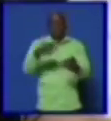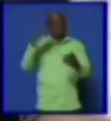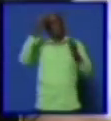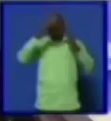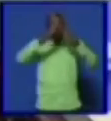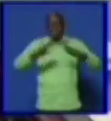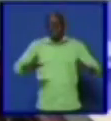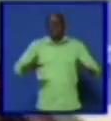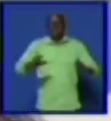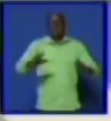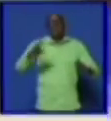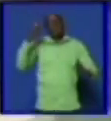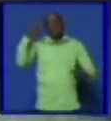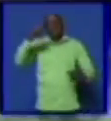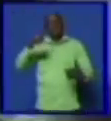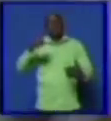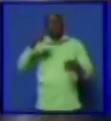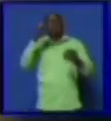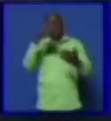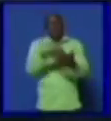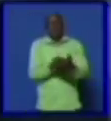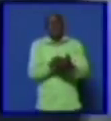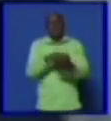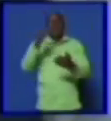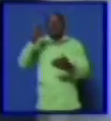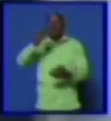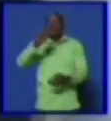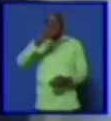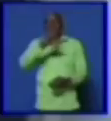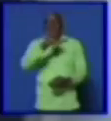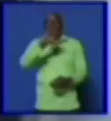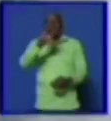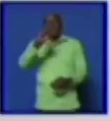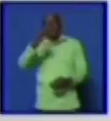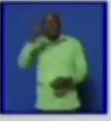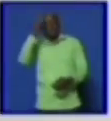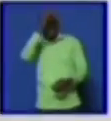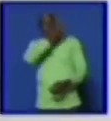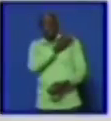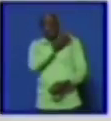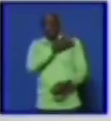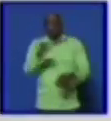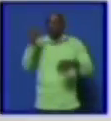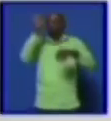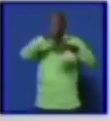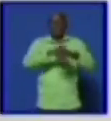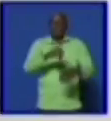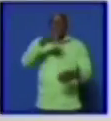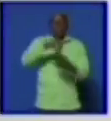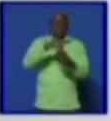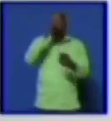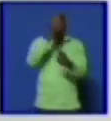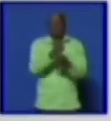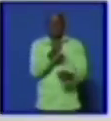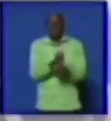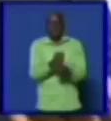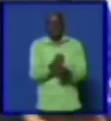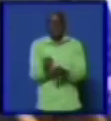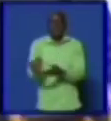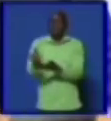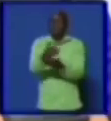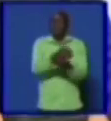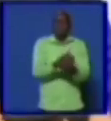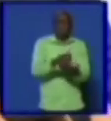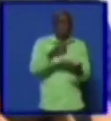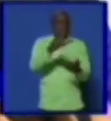consul général. Récemment nommé, Alain Compaoré est à la même occasion installé dans ses fonctions. On a recensé quelques